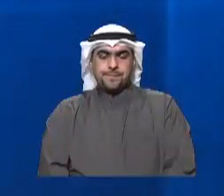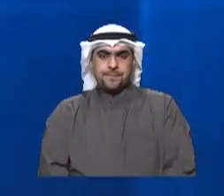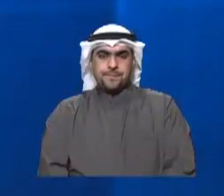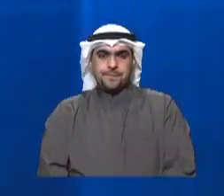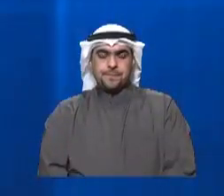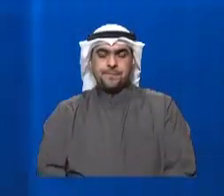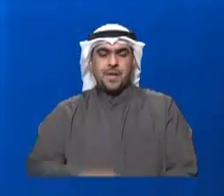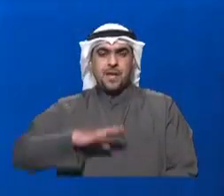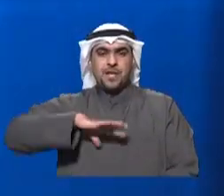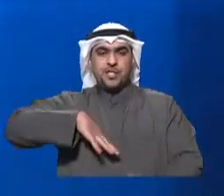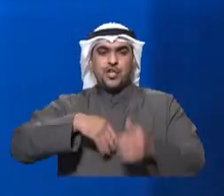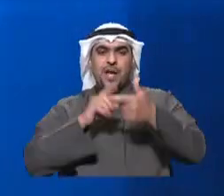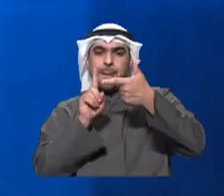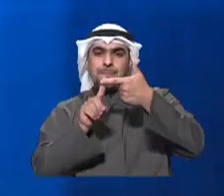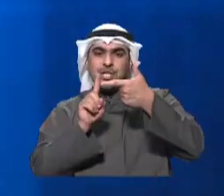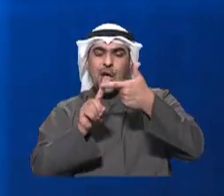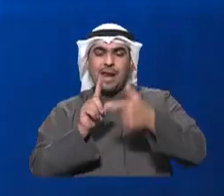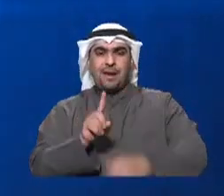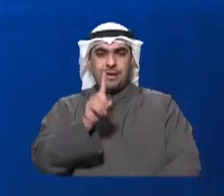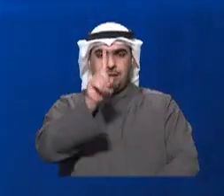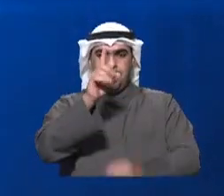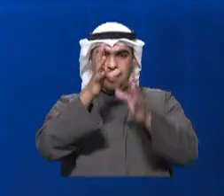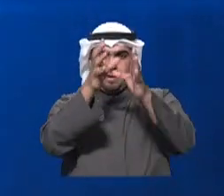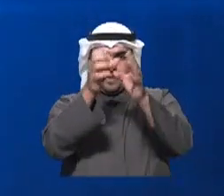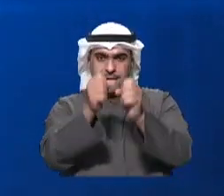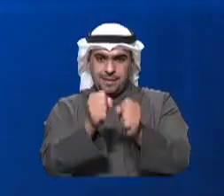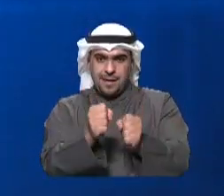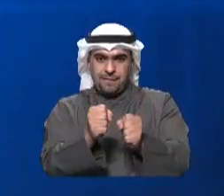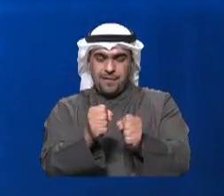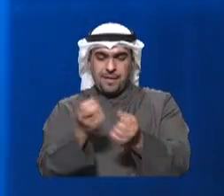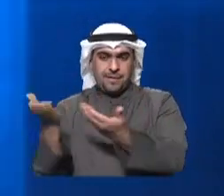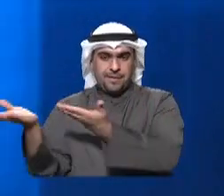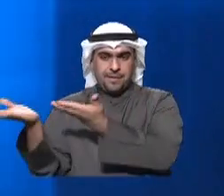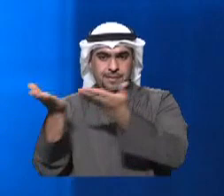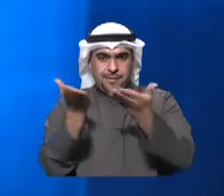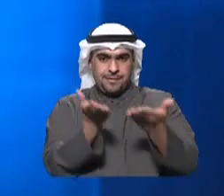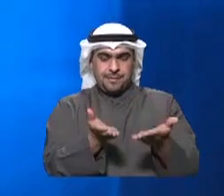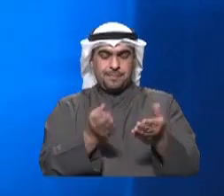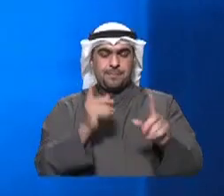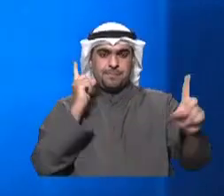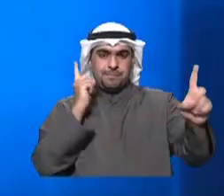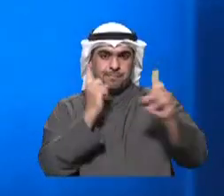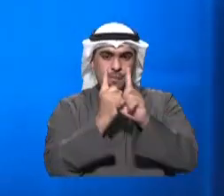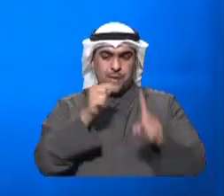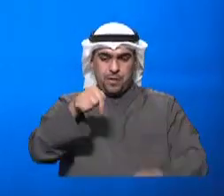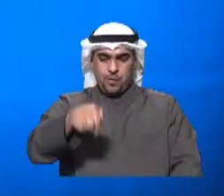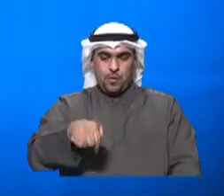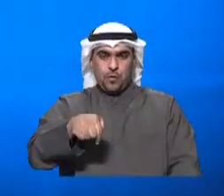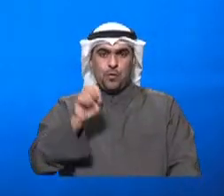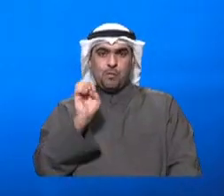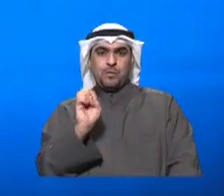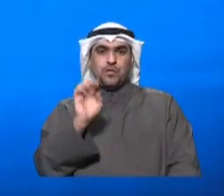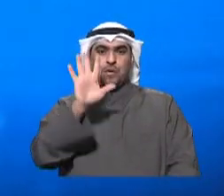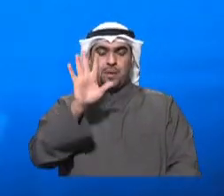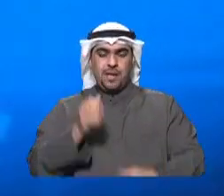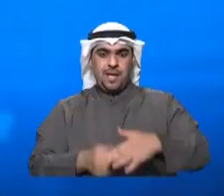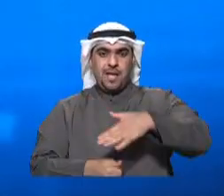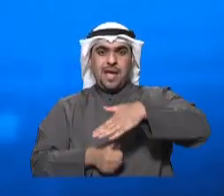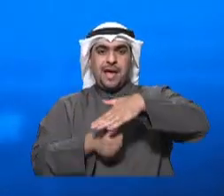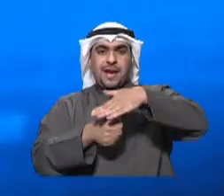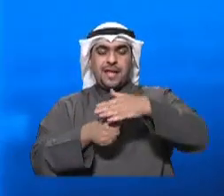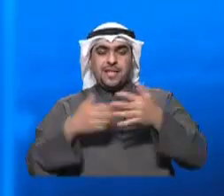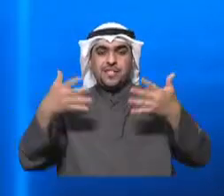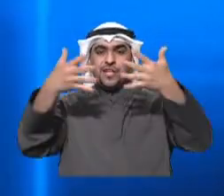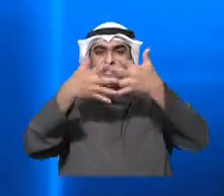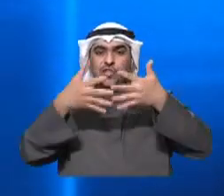استقبل سمو ولي العهد الشيخ مشعل الأحمد الجابر الصباح حفظه الله بقصر بيان صباح اليوم رئيس مجلس إدارة شركة